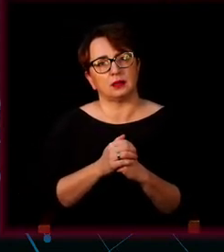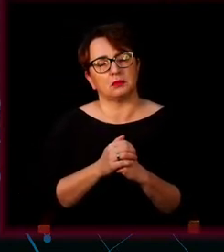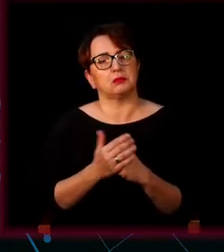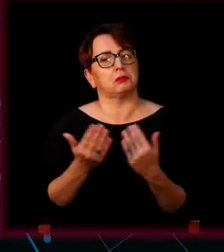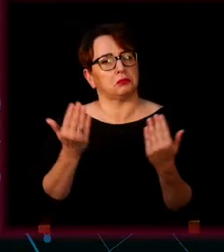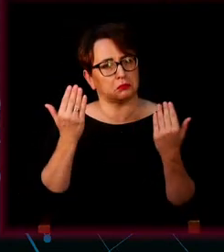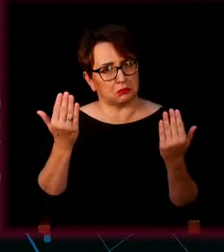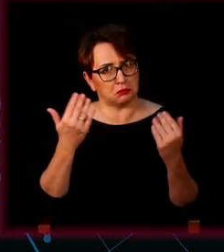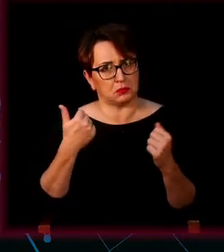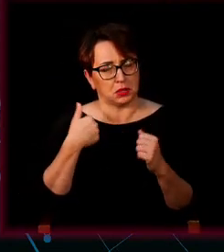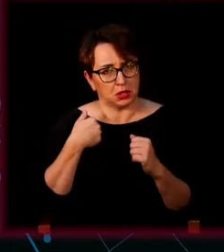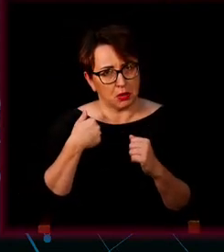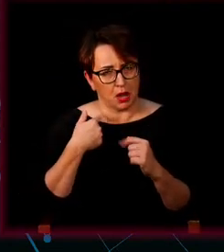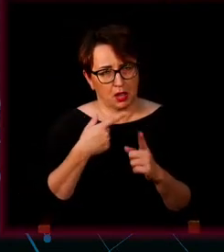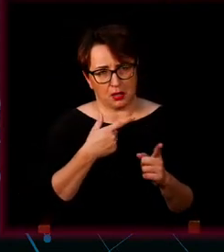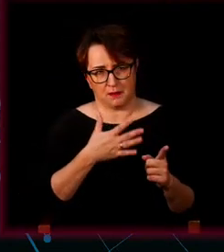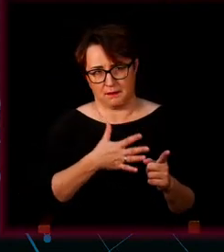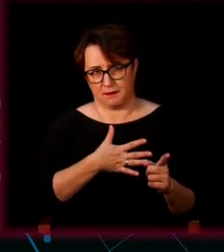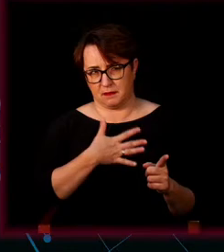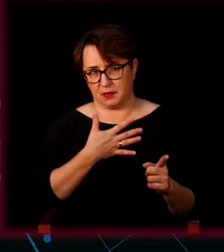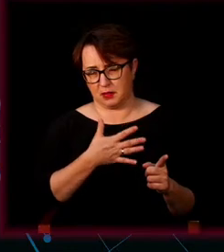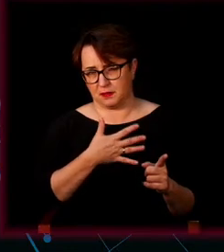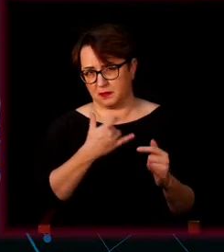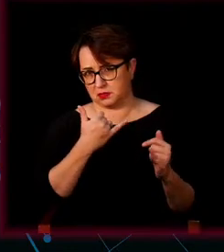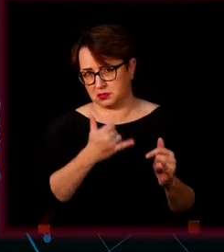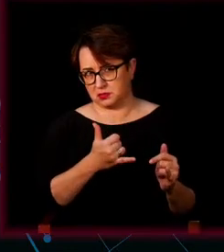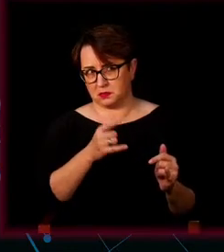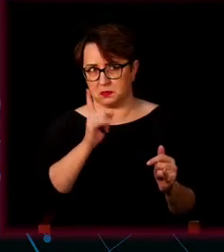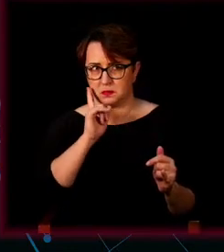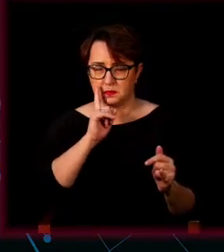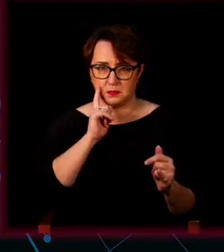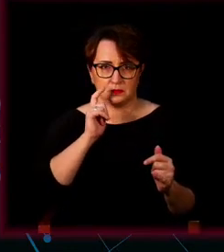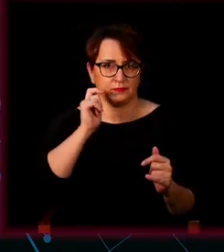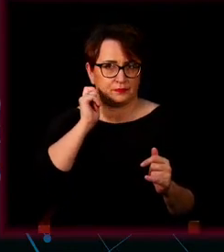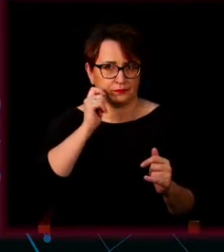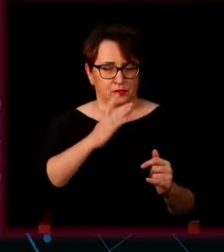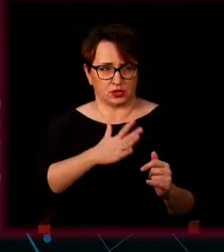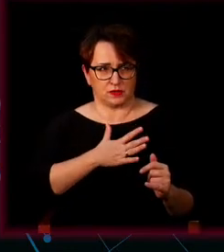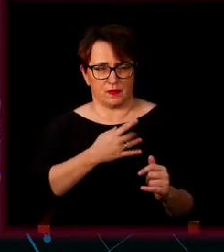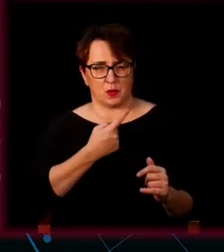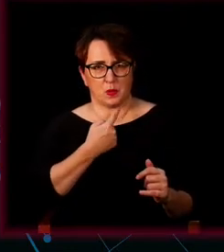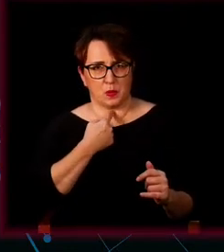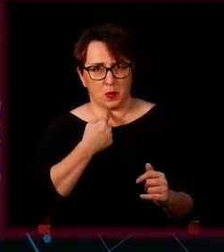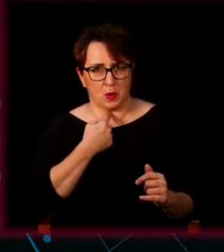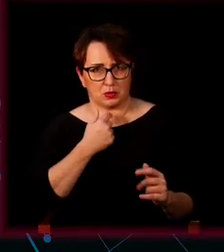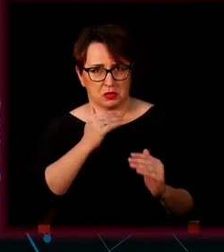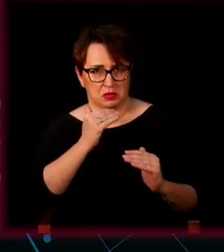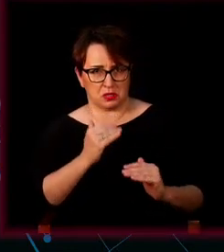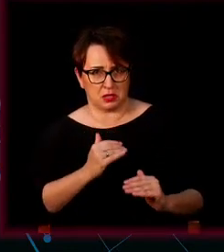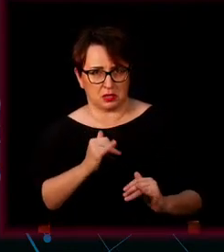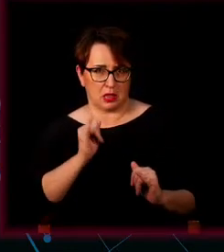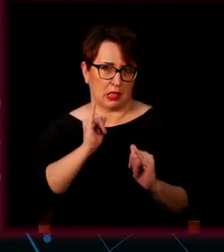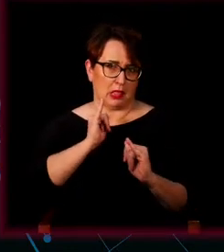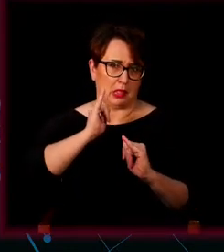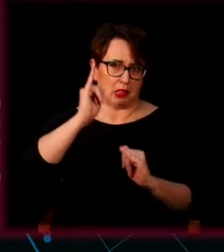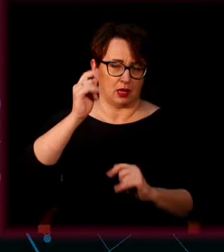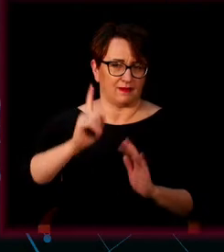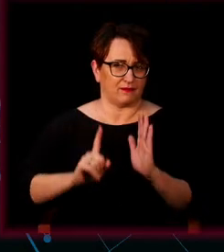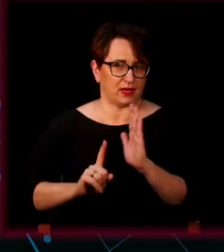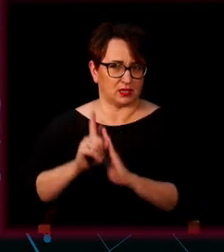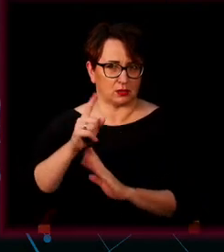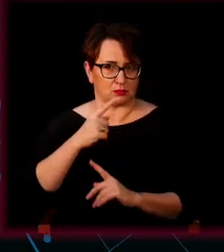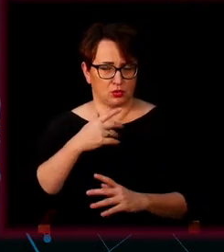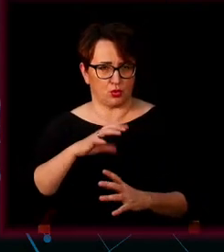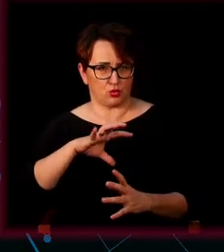przywitali się, tak? Ale wszyscy wydawali się coś dziwni, mężczyźni i kobiety. Dziwnie brzmiały ich głosy, albo za niskie, albo za piskliwe. Byli jak